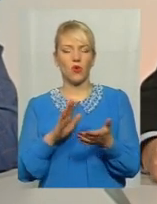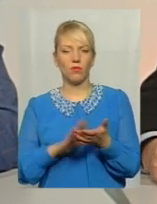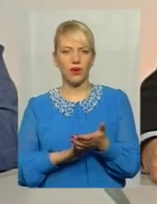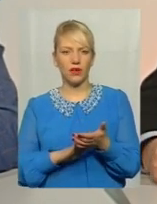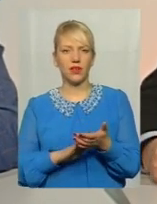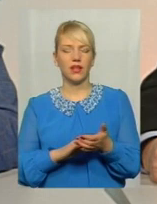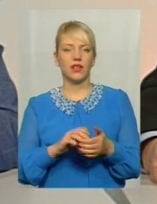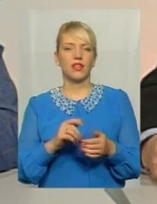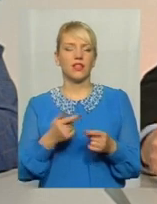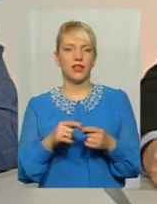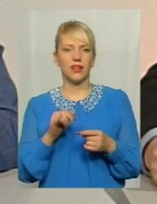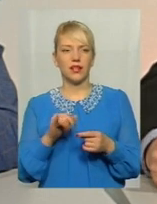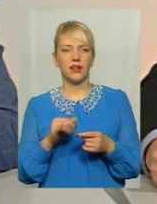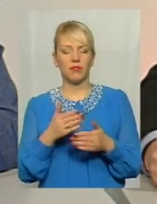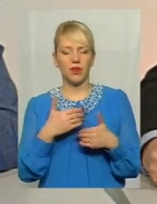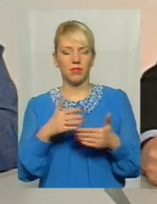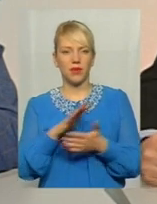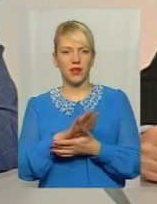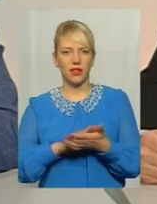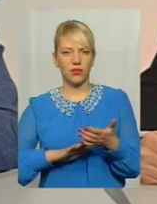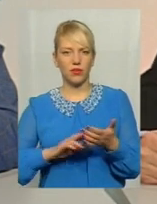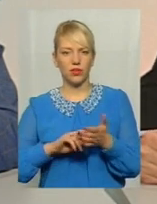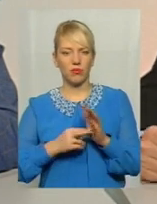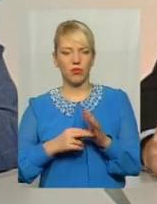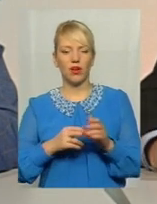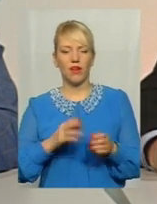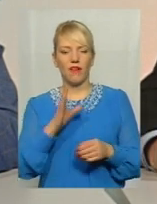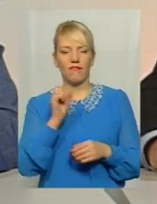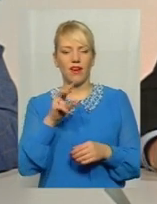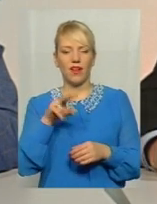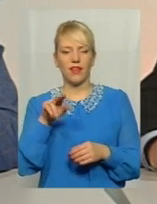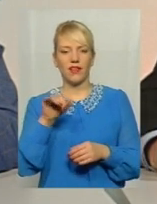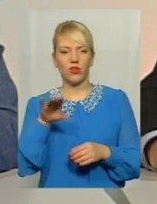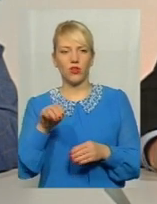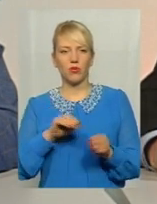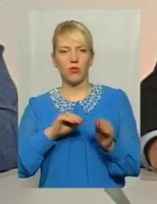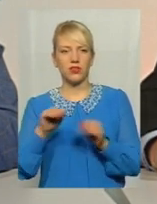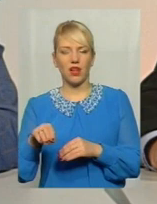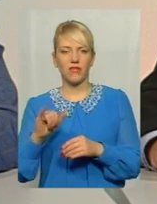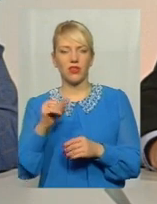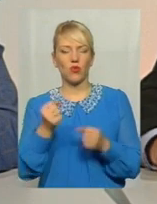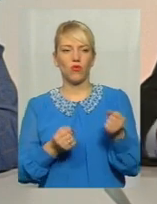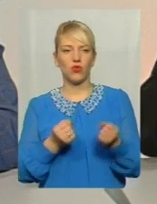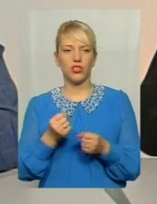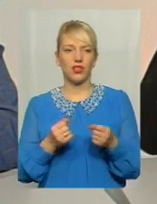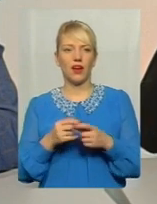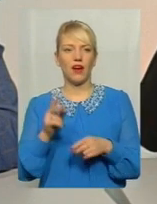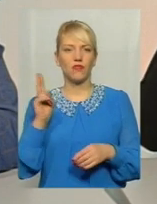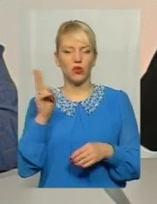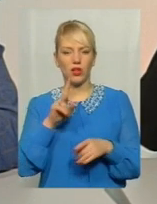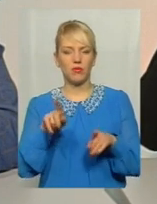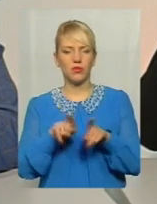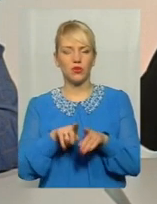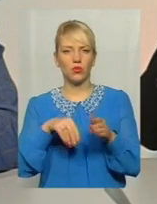ми плануємо ці валідатори поставити у водія, а в тролейбуси придбати вже такі валідатори, де б